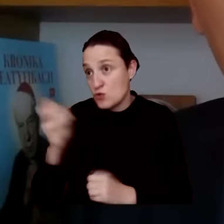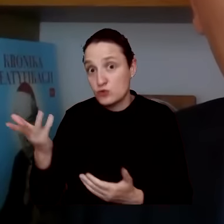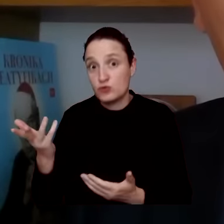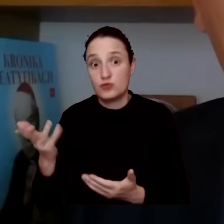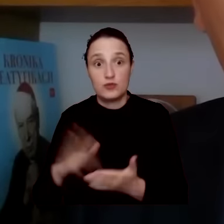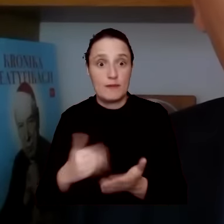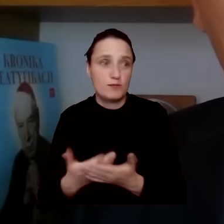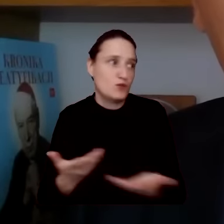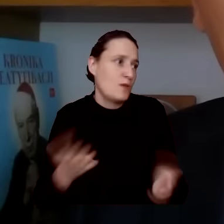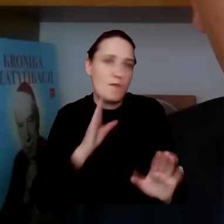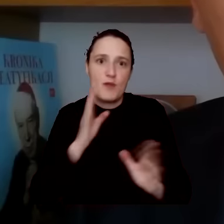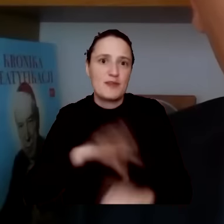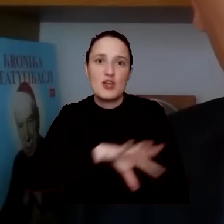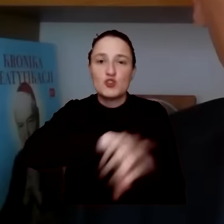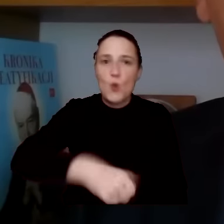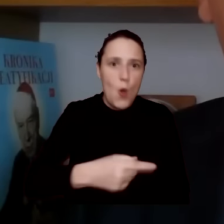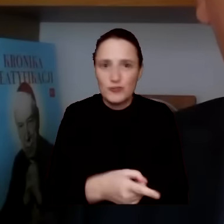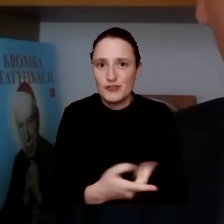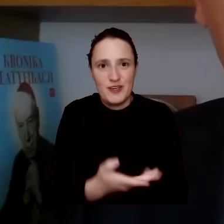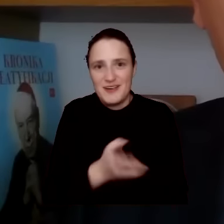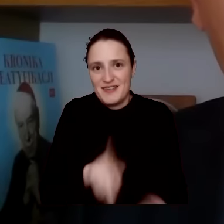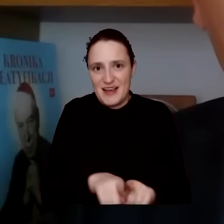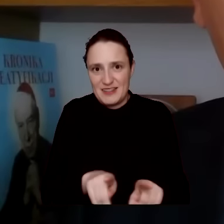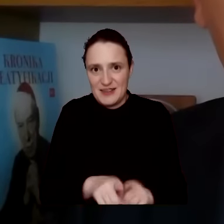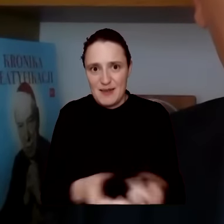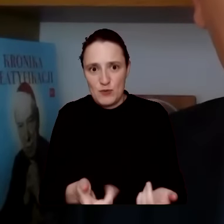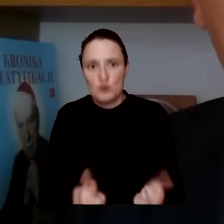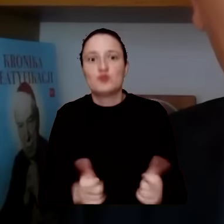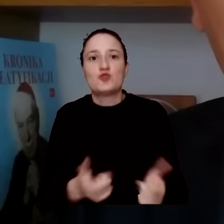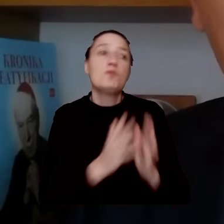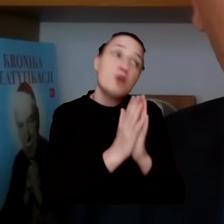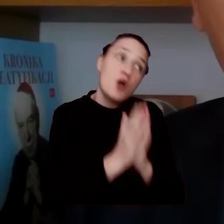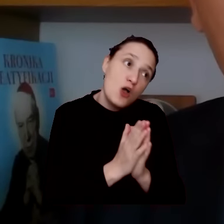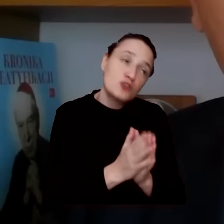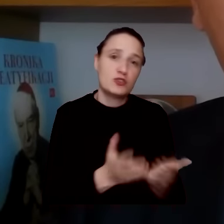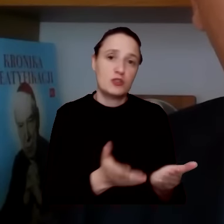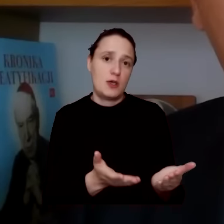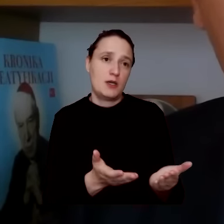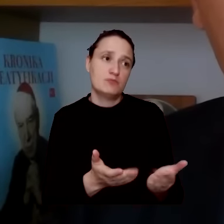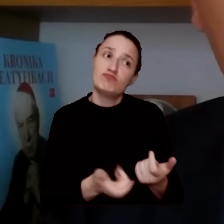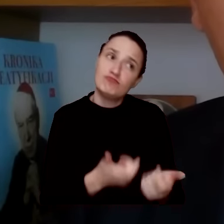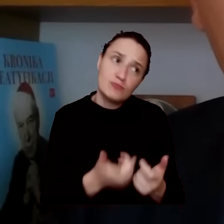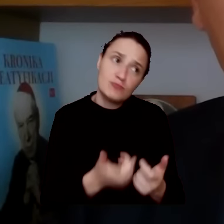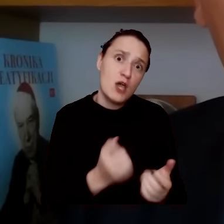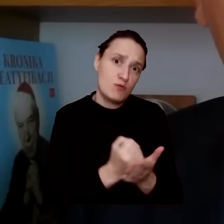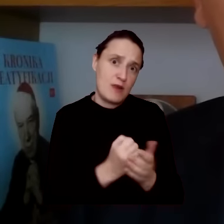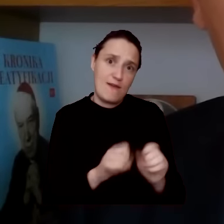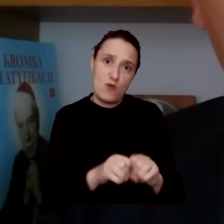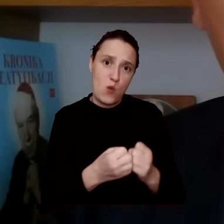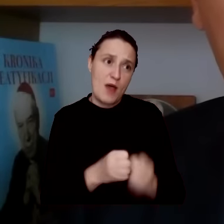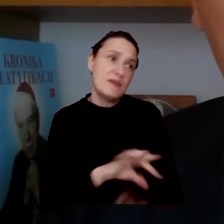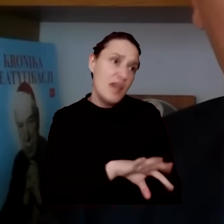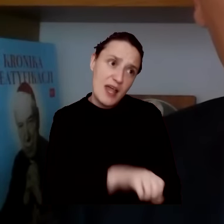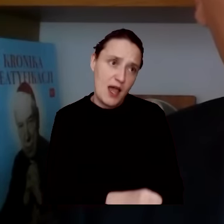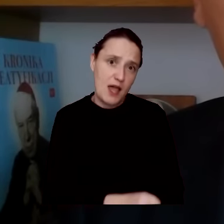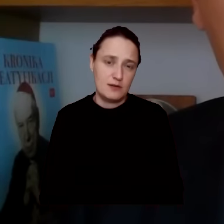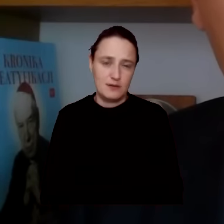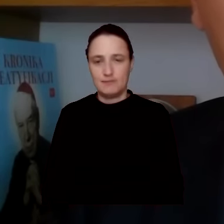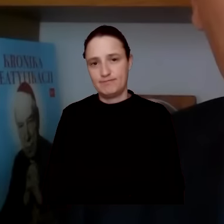złodzieja zwracali się w taki sposób z prośbą, żeby tego prawa nie łamał, czyli nie kradł, no to